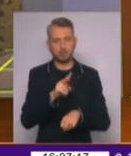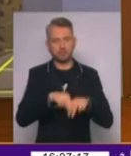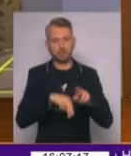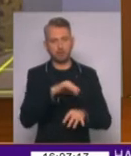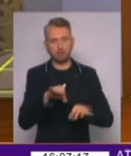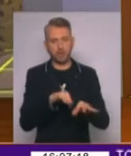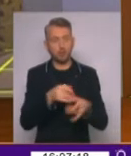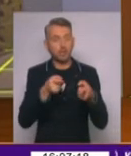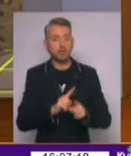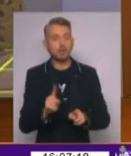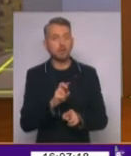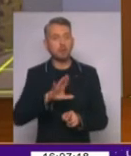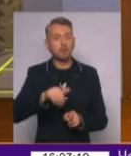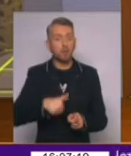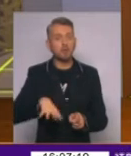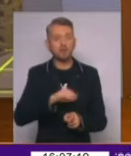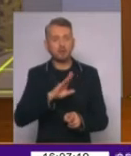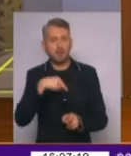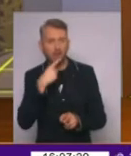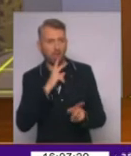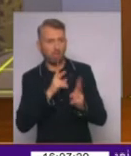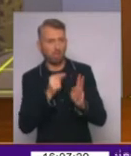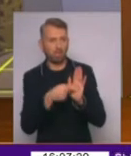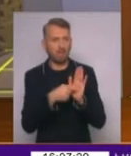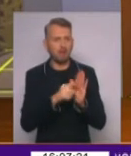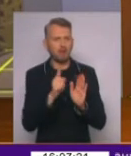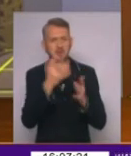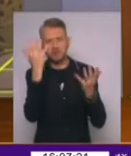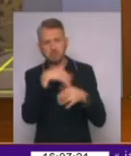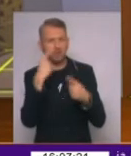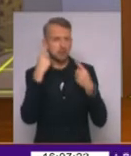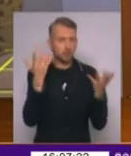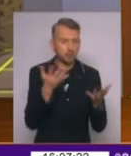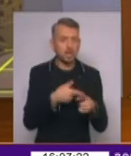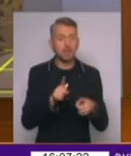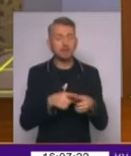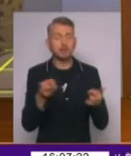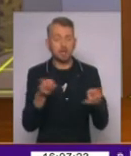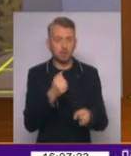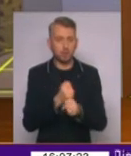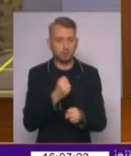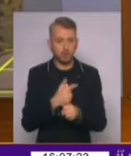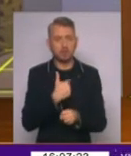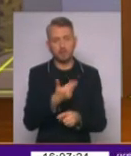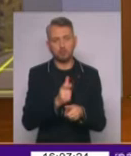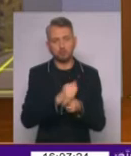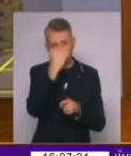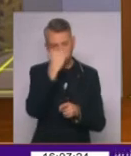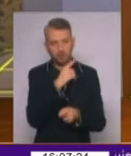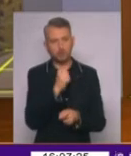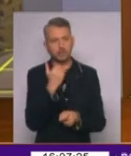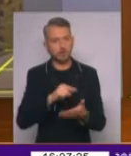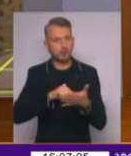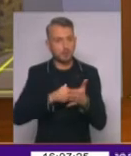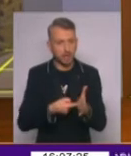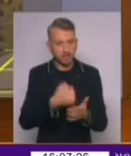проєкту. Дійсно, для того, щоб потім всі не казали, що чогось не побачили і не дочули. Це робити треба. Я вам дуже дякую за вашу наполегливість,